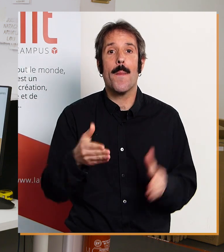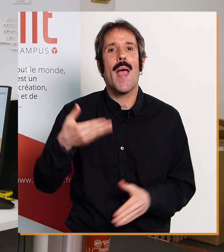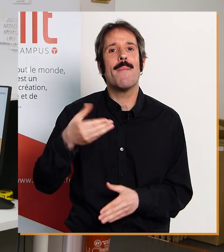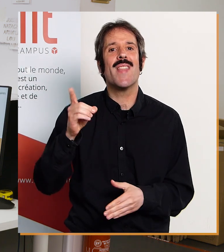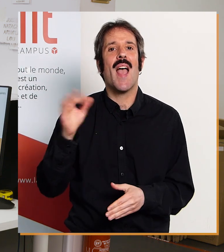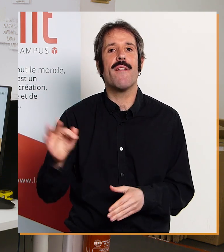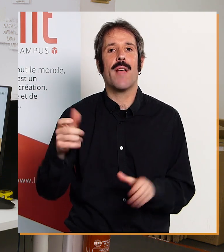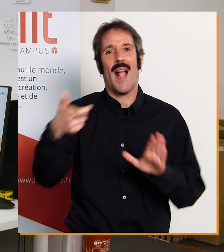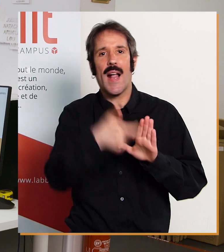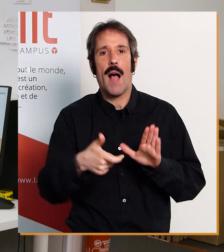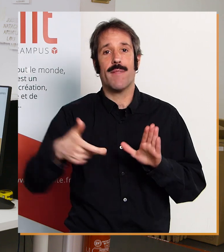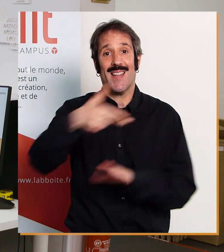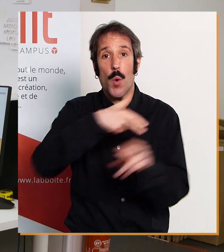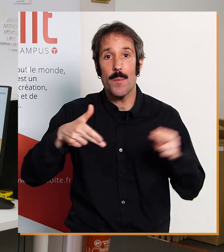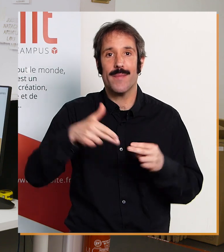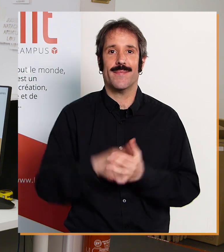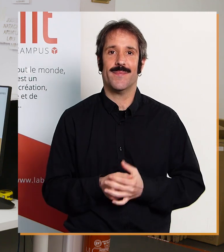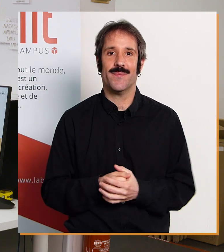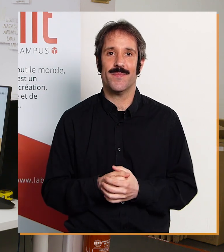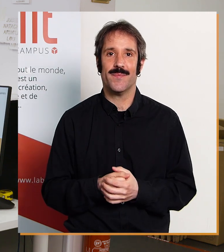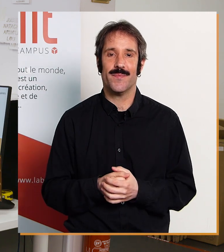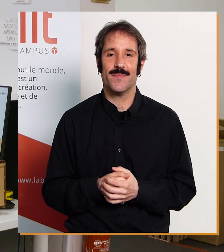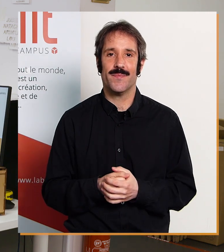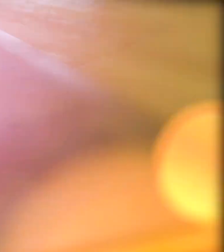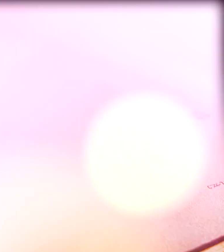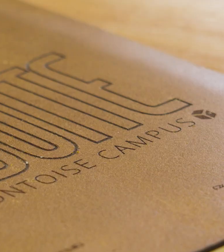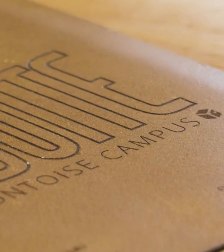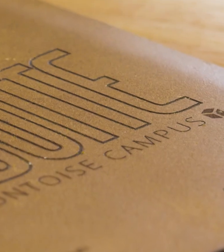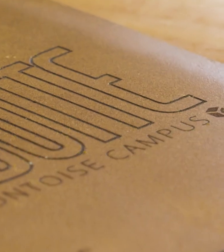médium, par exemple ici présent, qui a été gravé puis découpé.